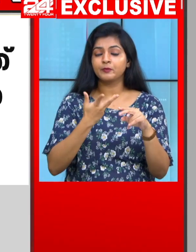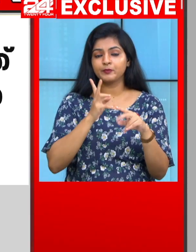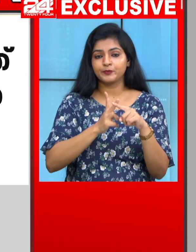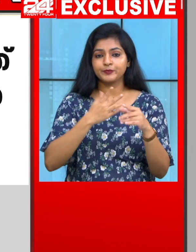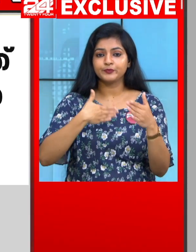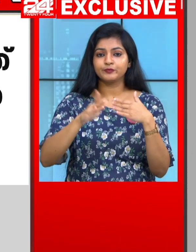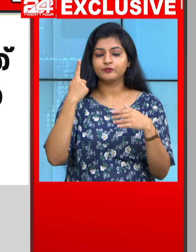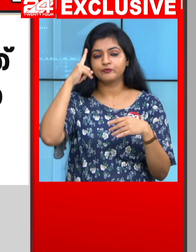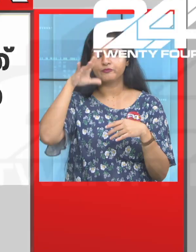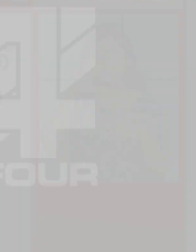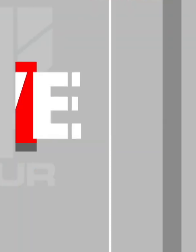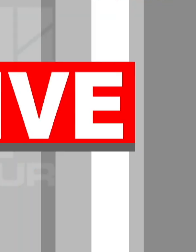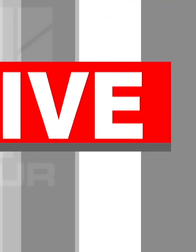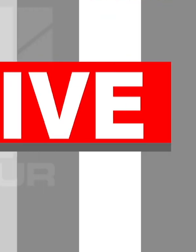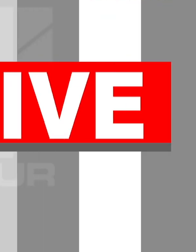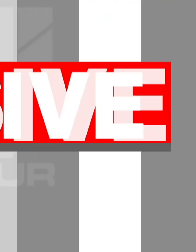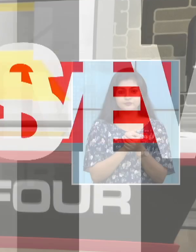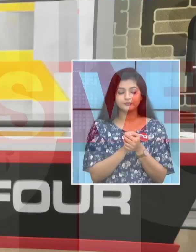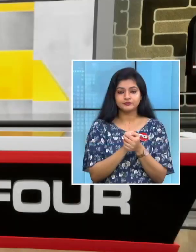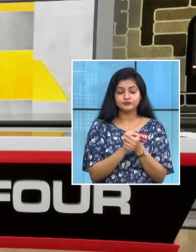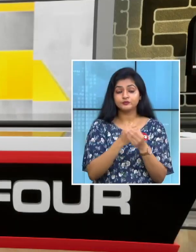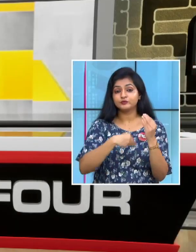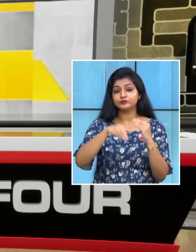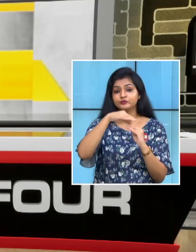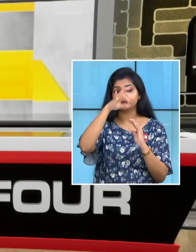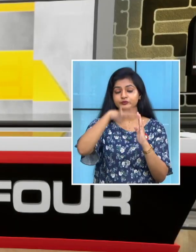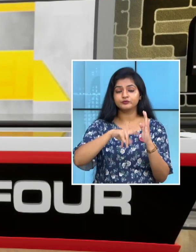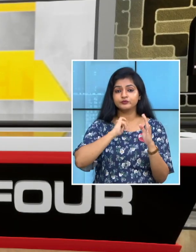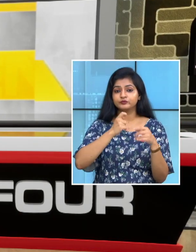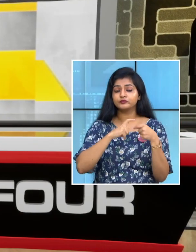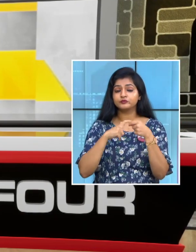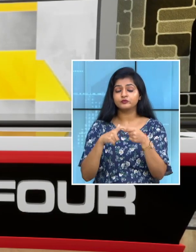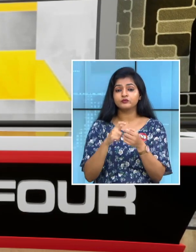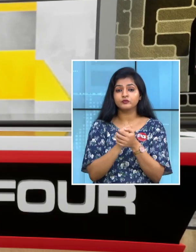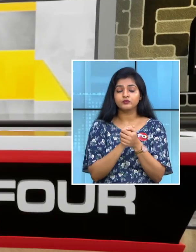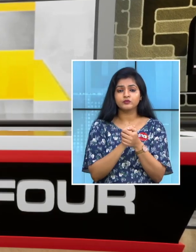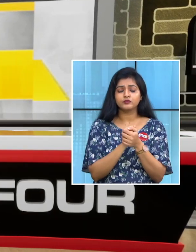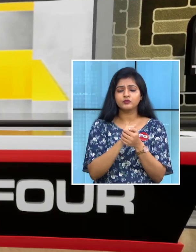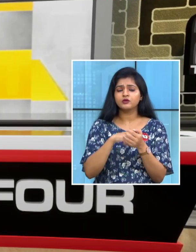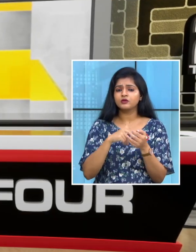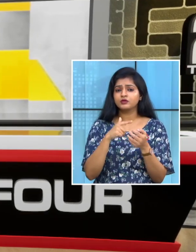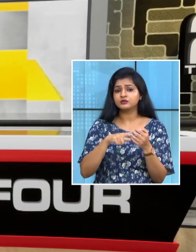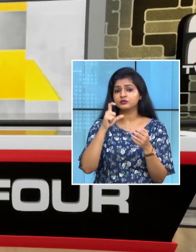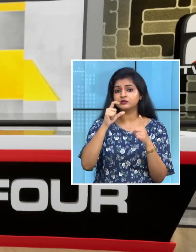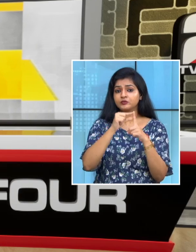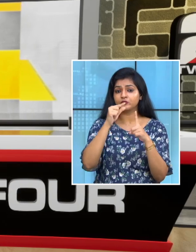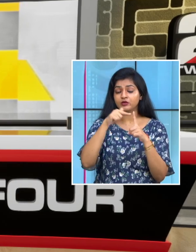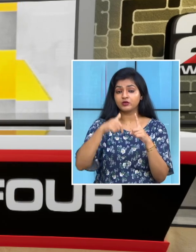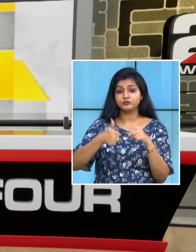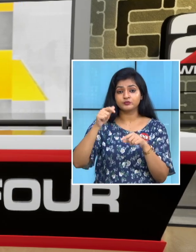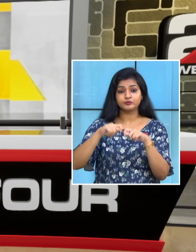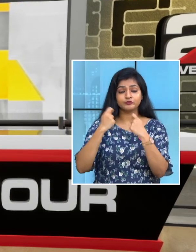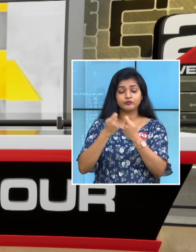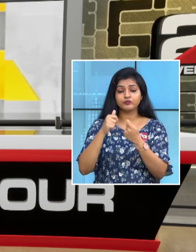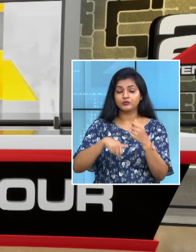വേണ്ടിയുള്ള തീരുമാനമെടുക്കുകയുണ്ടായത്. ഷഹദ് റഹ്മാൻ ചേരുന്നുണ്ട് വിശദാംശങ്ങളുമായി. ഇപ്പോൾ ഷഹദ്, എന്താണ് CPI നേതൃത്വത്തിന്റെ ആരോപണം